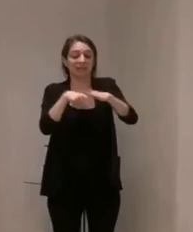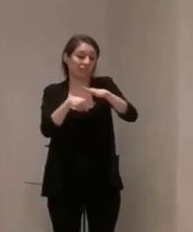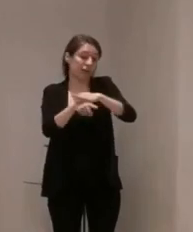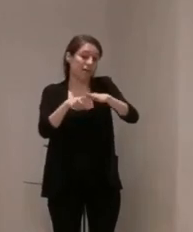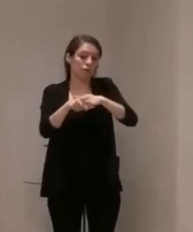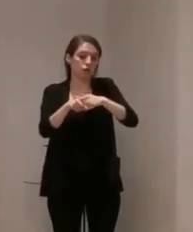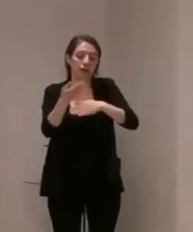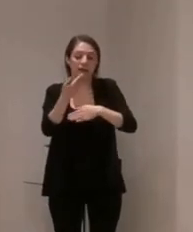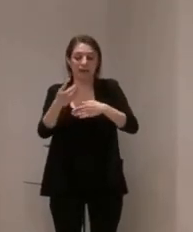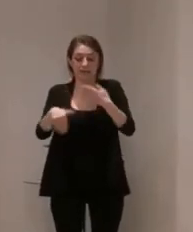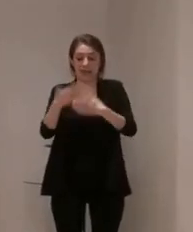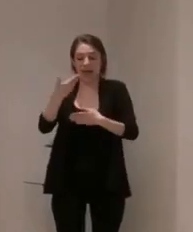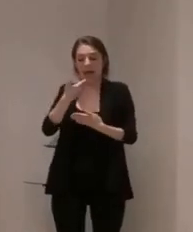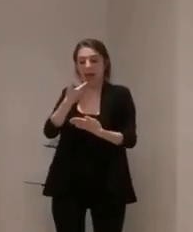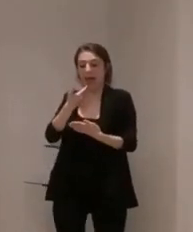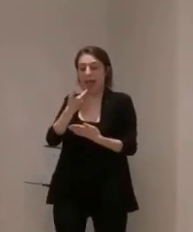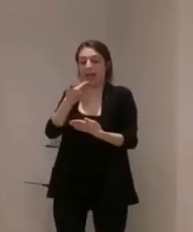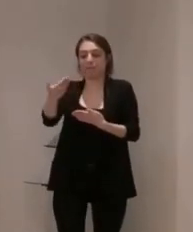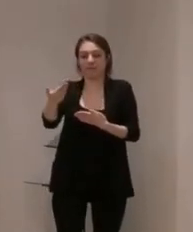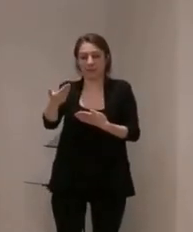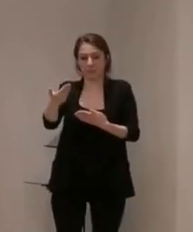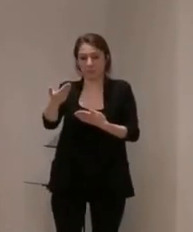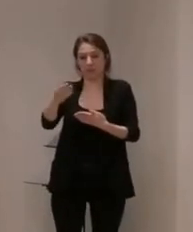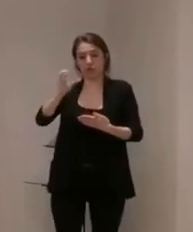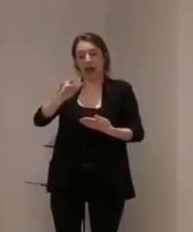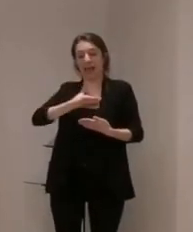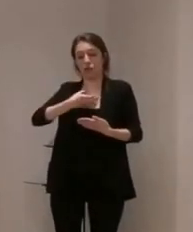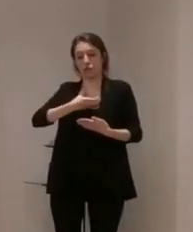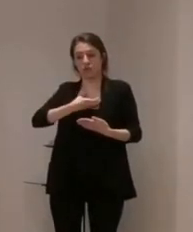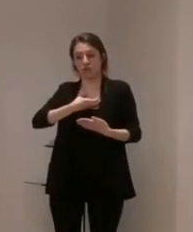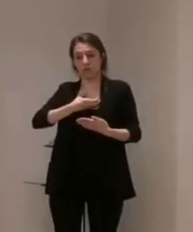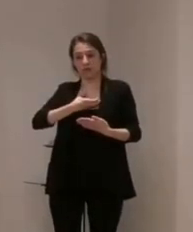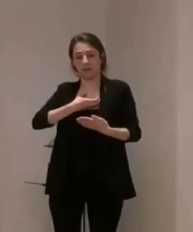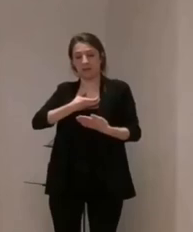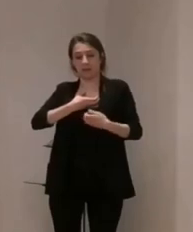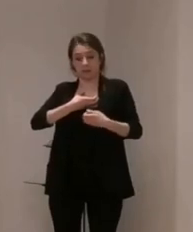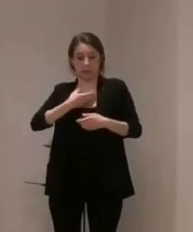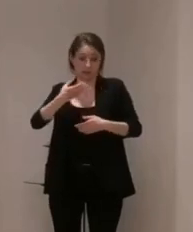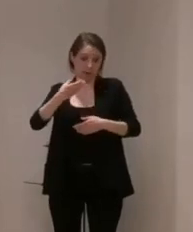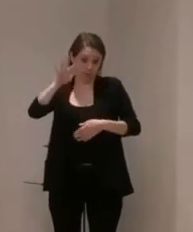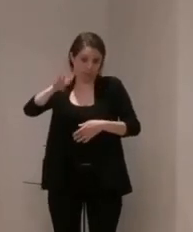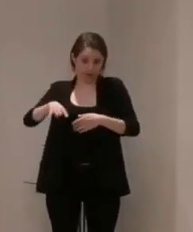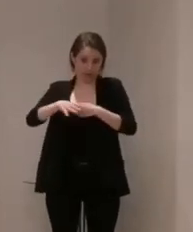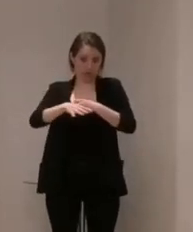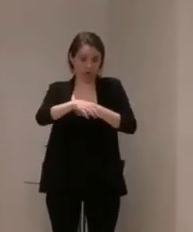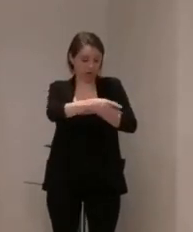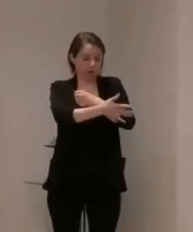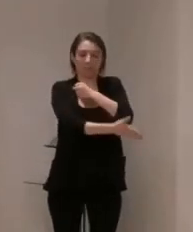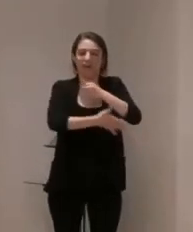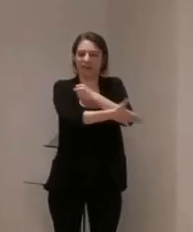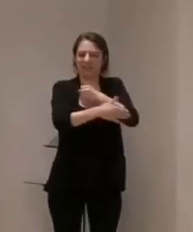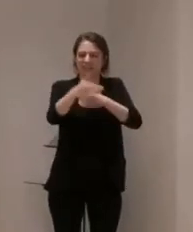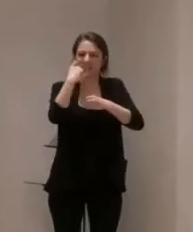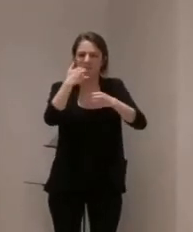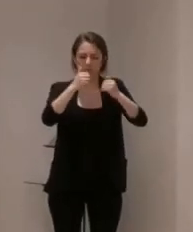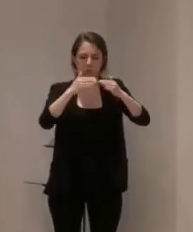demanarem, ja hem entrat en converses amb l'Ajuntament, que Via Laietana, que fa com una mica en una plaça, perquè està l'edifici